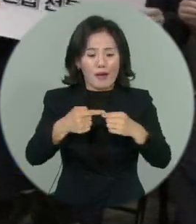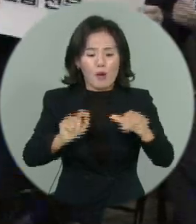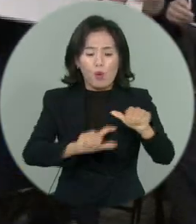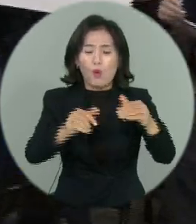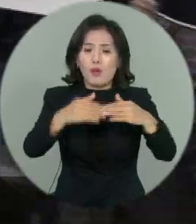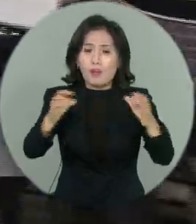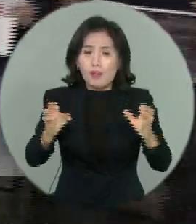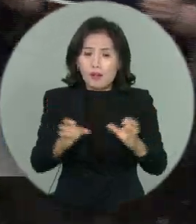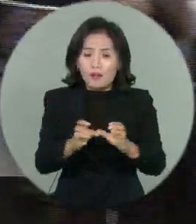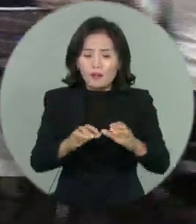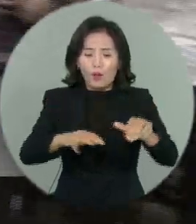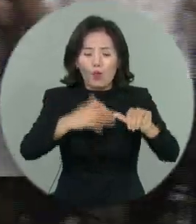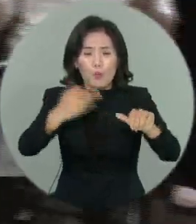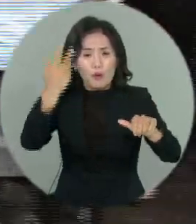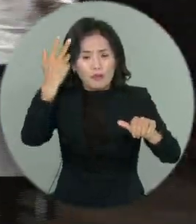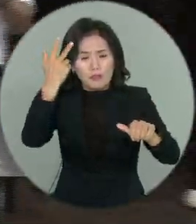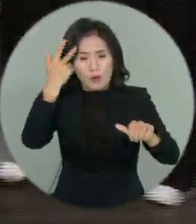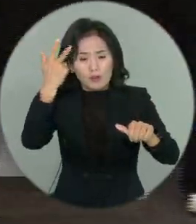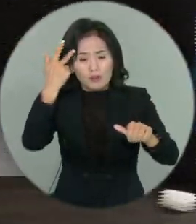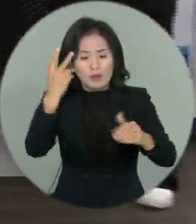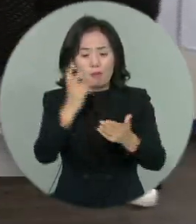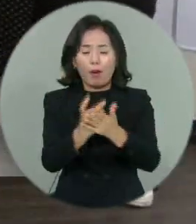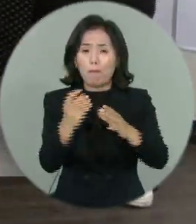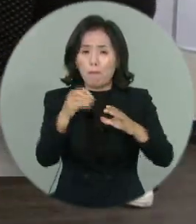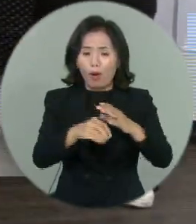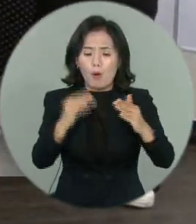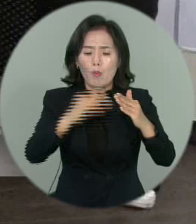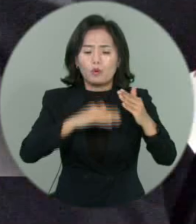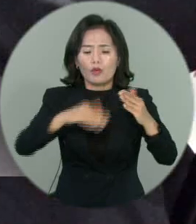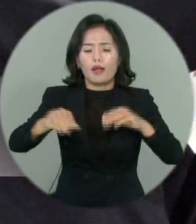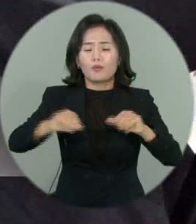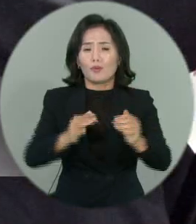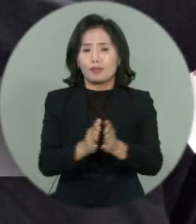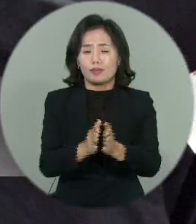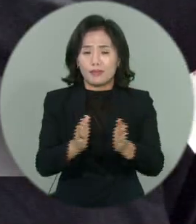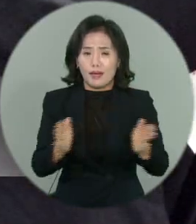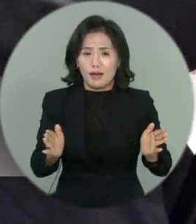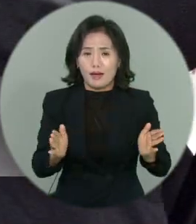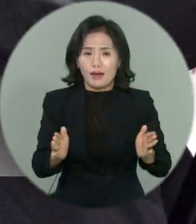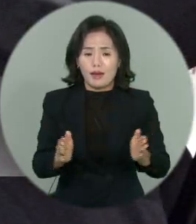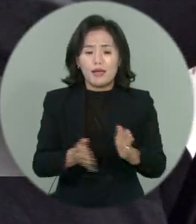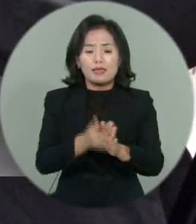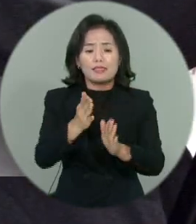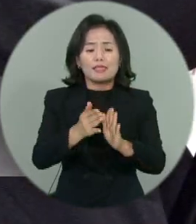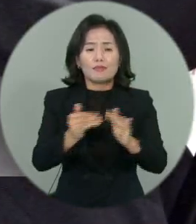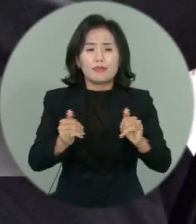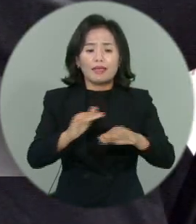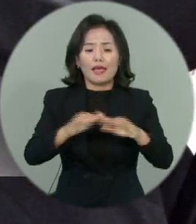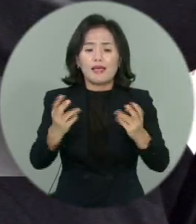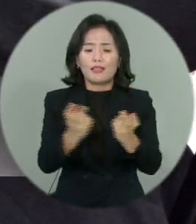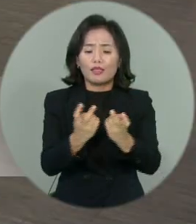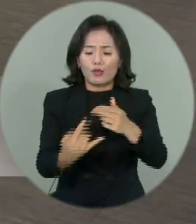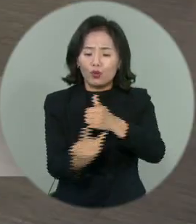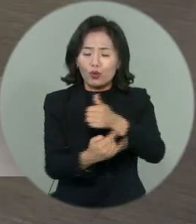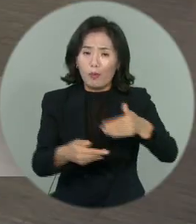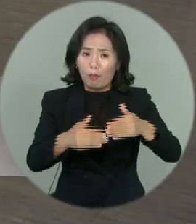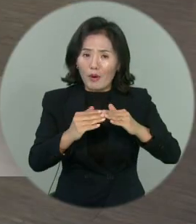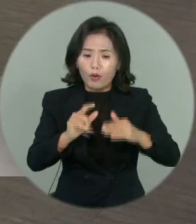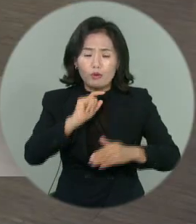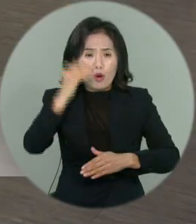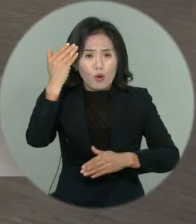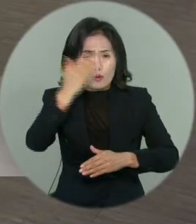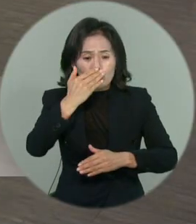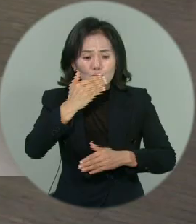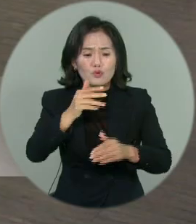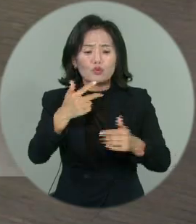단체들은 518 정신 헌법 전문 수록을 위해 본격적인 활동에 나섭니다 범시민 대책 위원회를 꾸리고 요순 건과